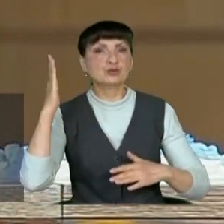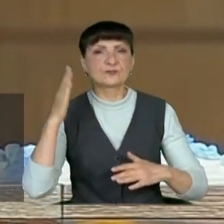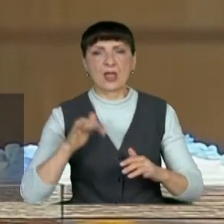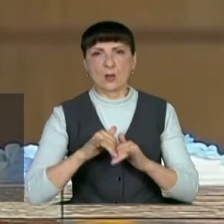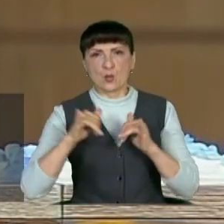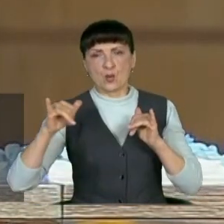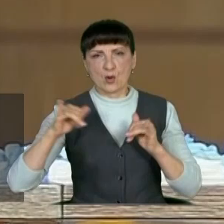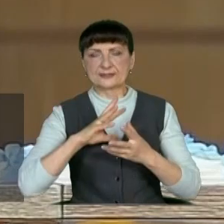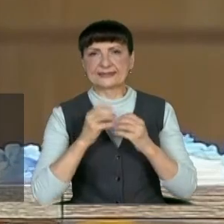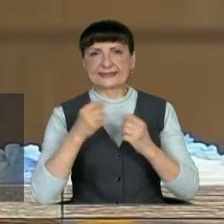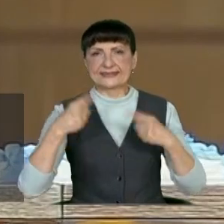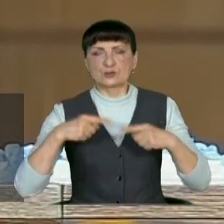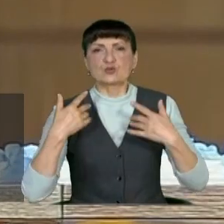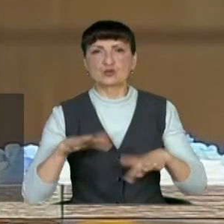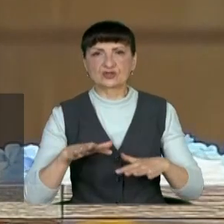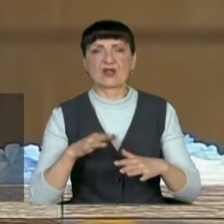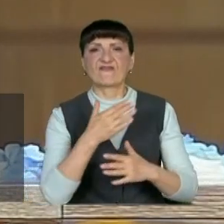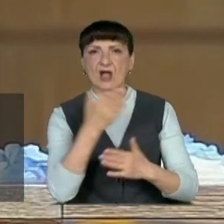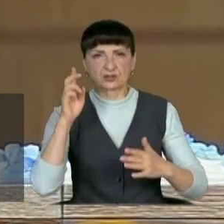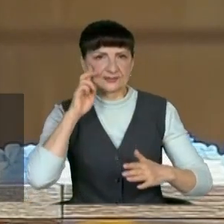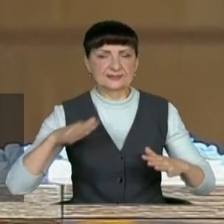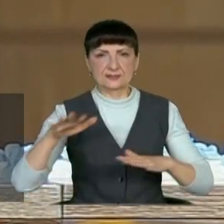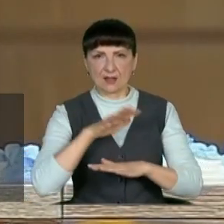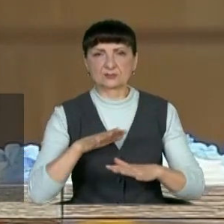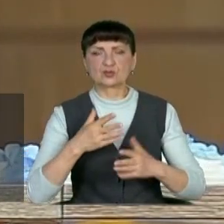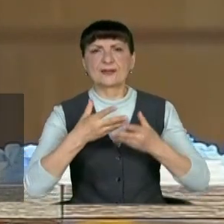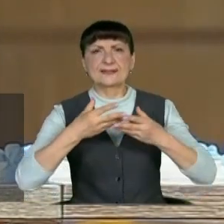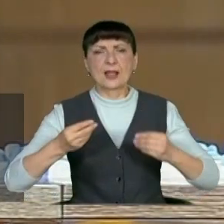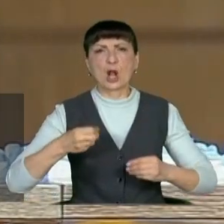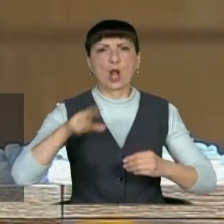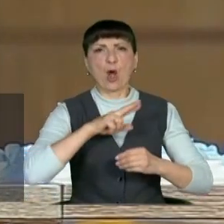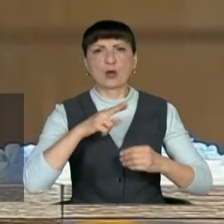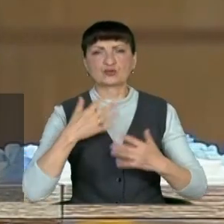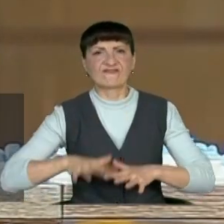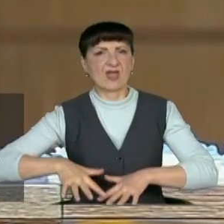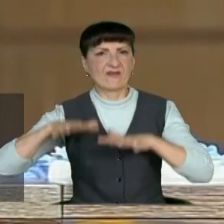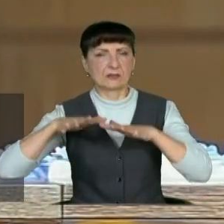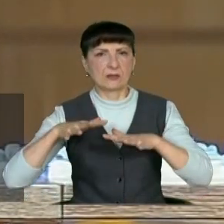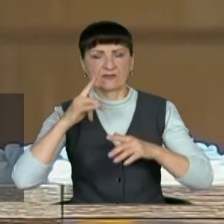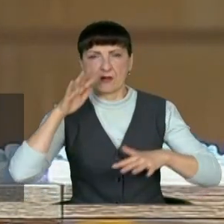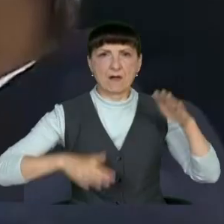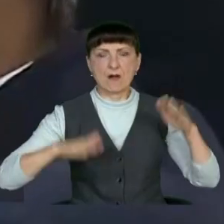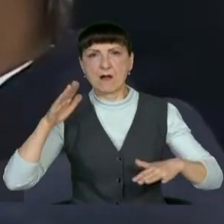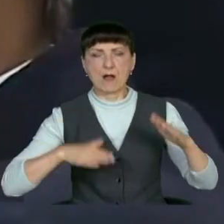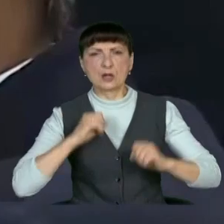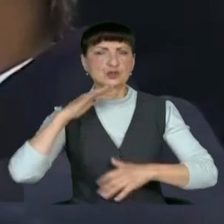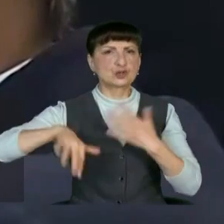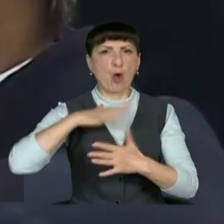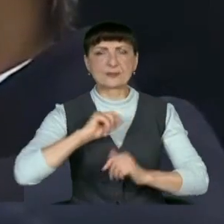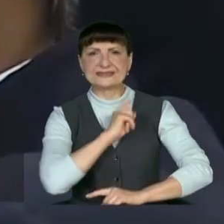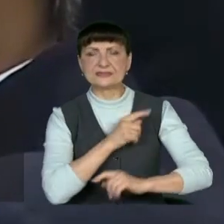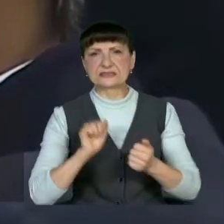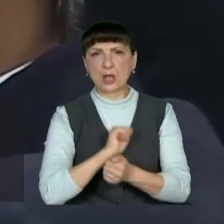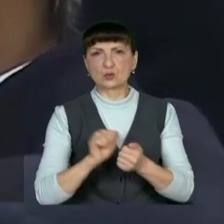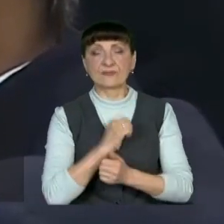Нарастающие последствия кризиса уже сильно ударили по вашим странам. От таяния ледников до смертоносных наводнений, штормов, засух и сильной жары. Если